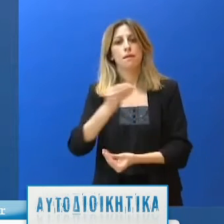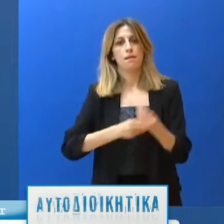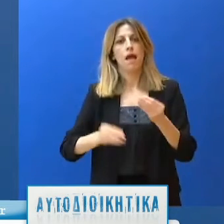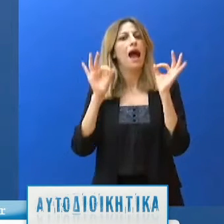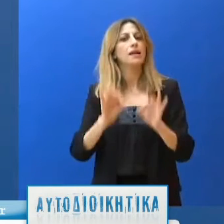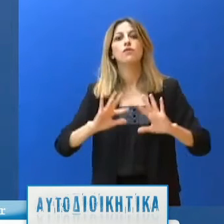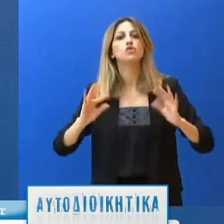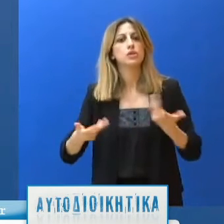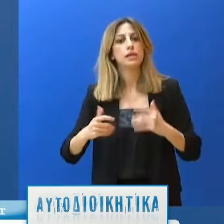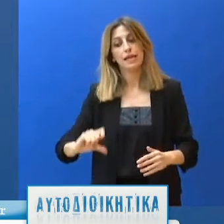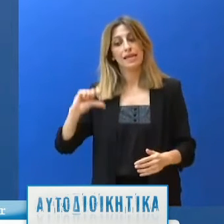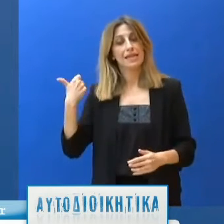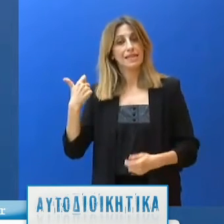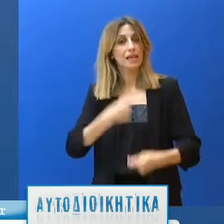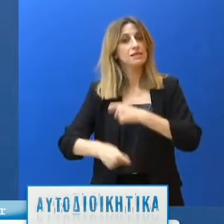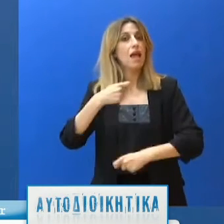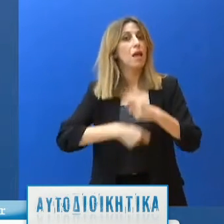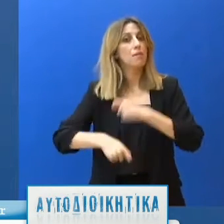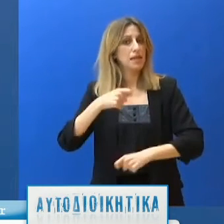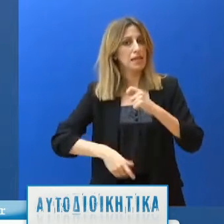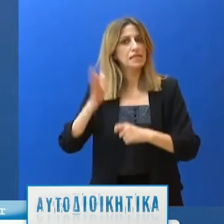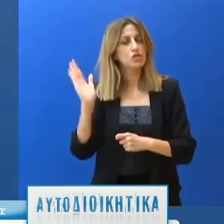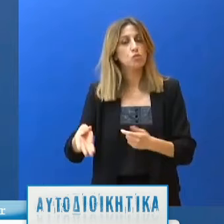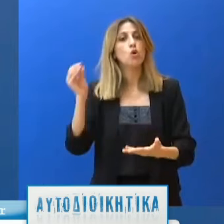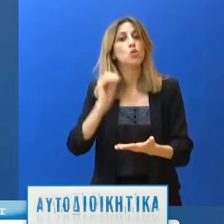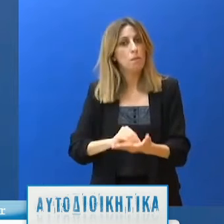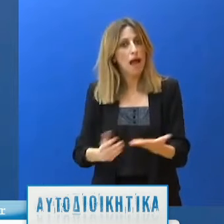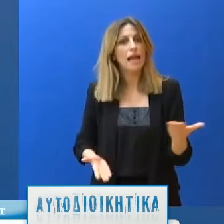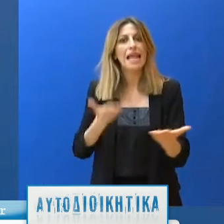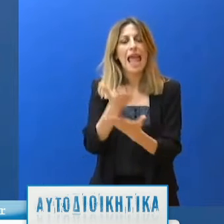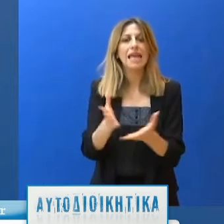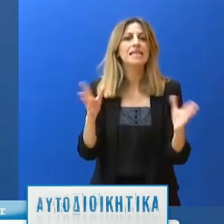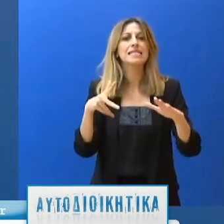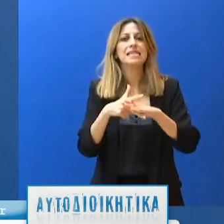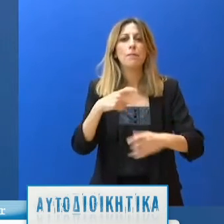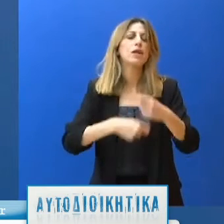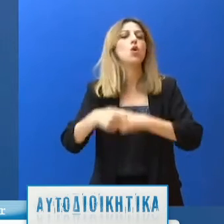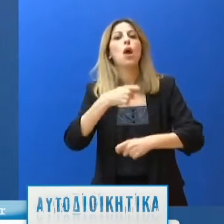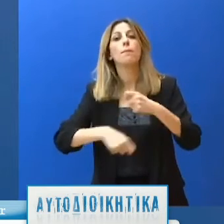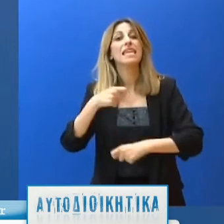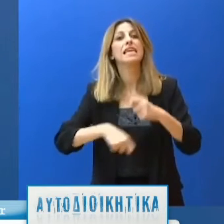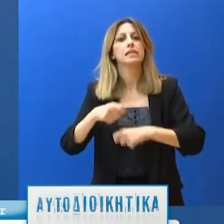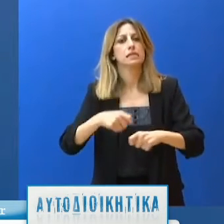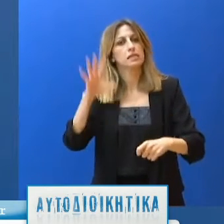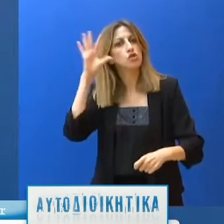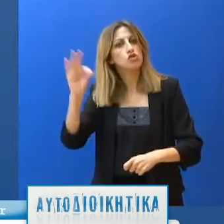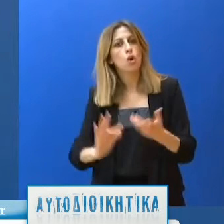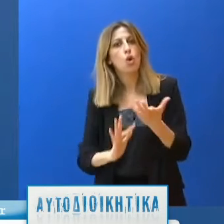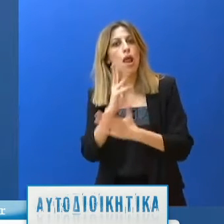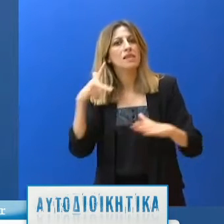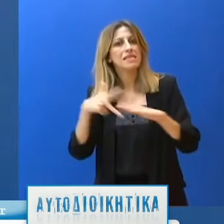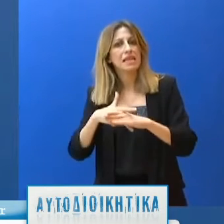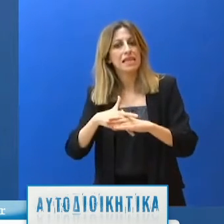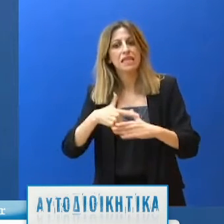οι επιχειρήσεις έχουν ξανά τη δυνατότητα να κάνουν αίτηση στο Ταμείο ΤΕΠΗΧ 2 για τα δάνεια που δίνει η Αναπτυξιακή Τράπεζα για κεφάλαιο